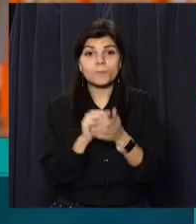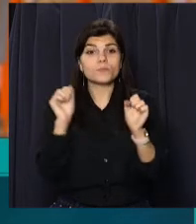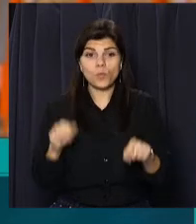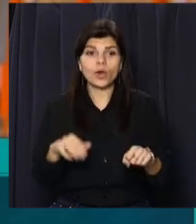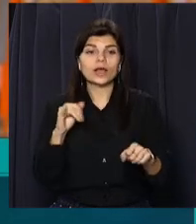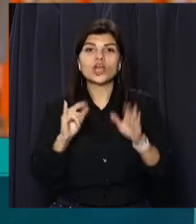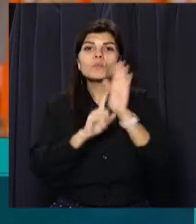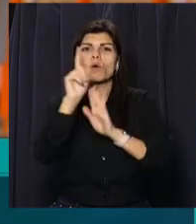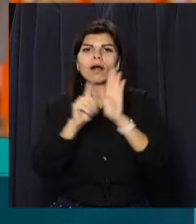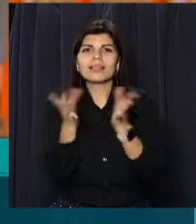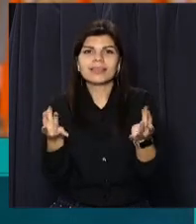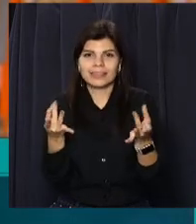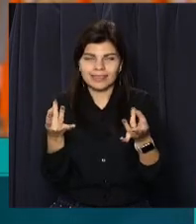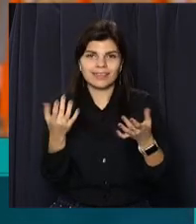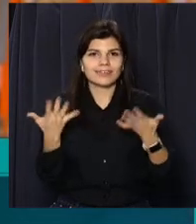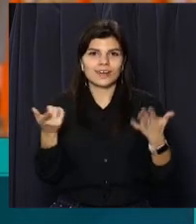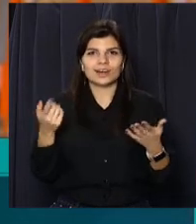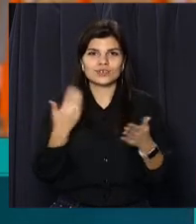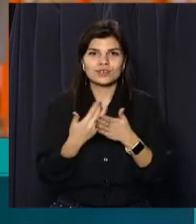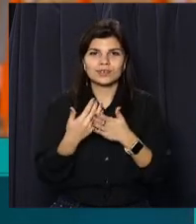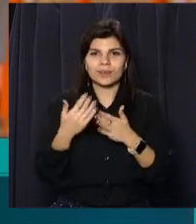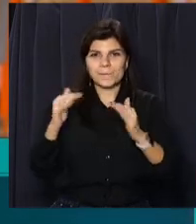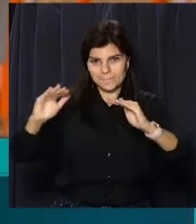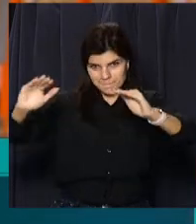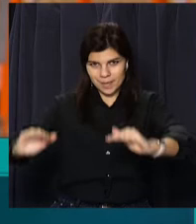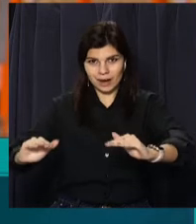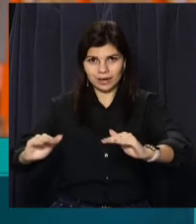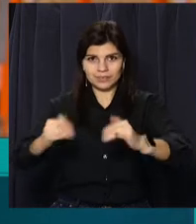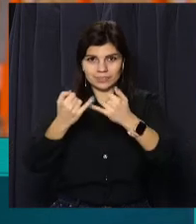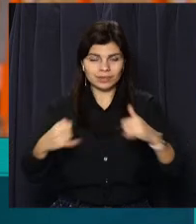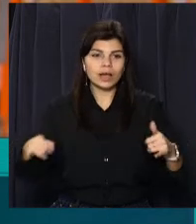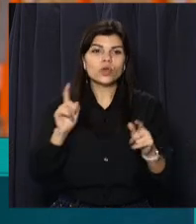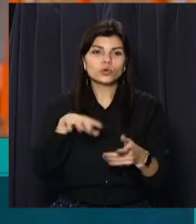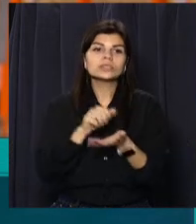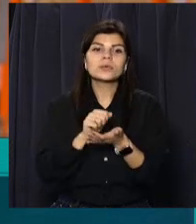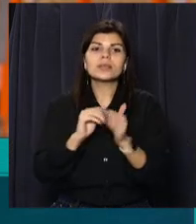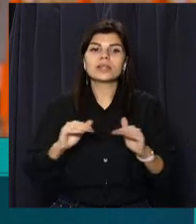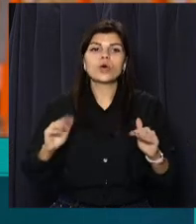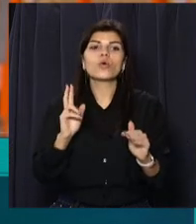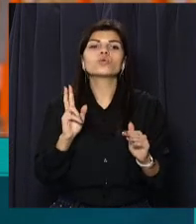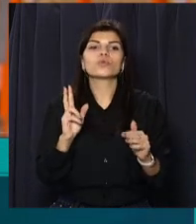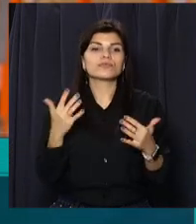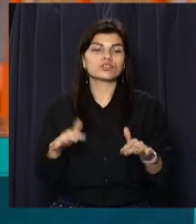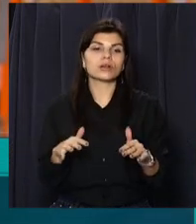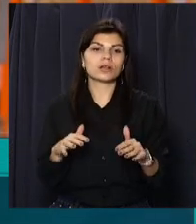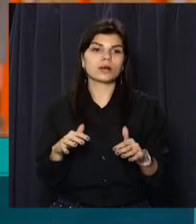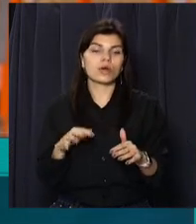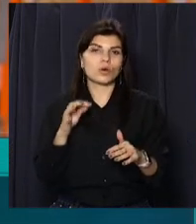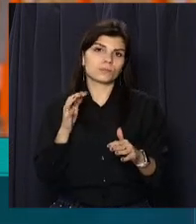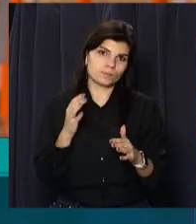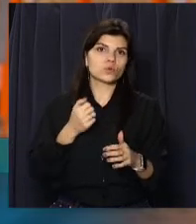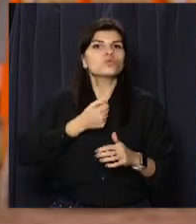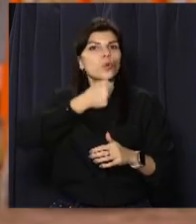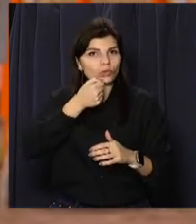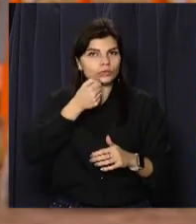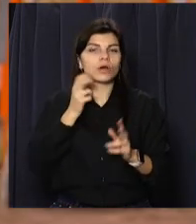і початківці, якщо для них нижче смуги нав'язати. Так само можуть займатися діти вже більш дорослі,